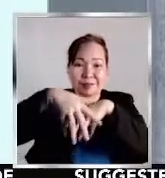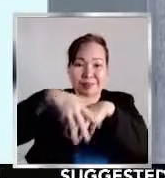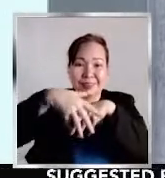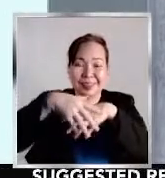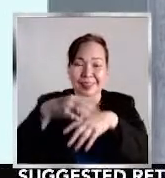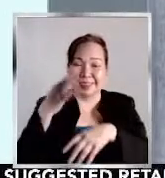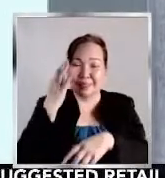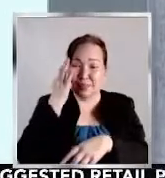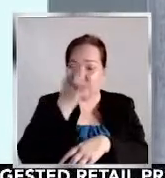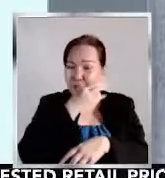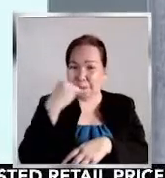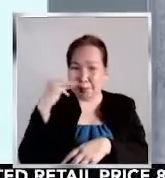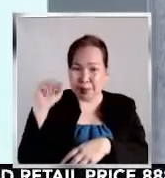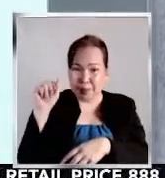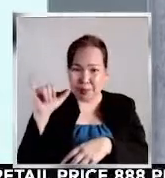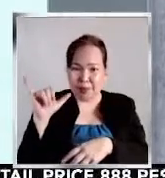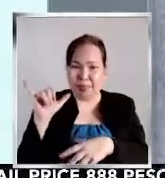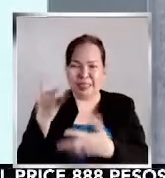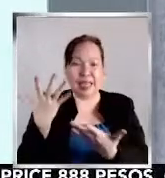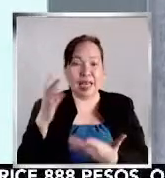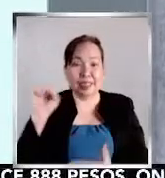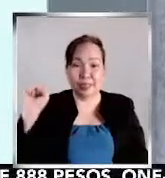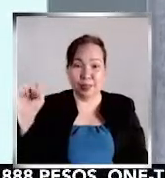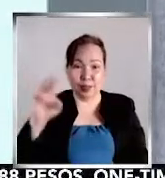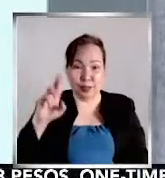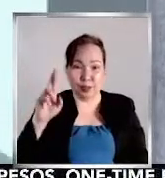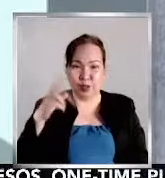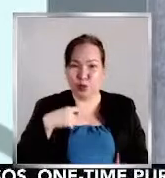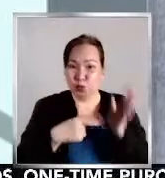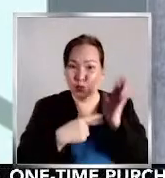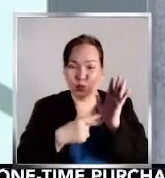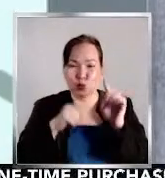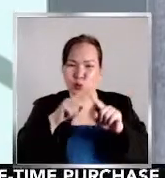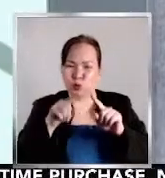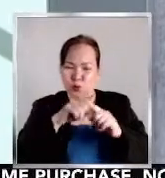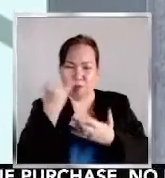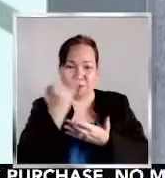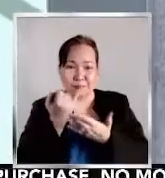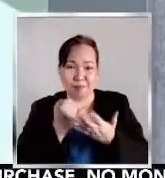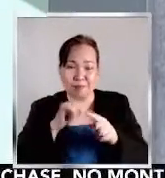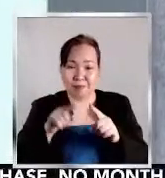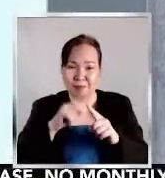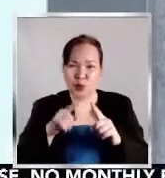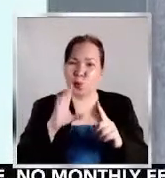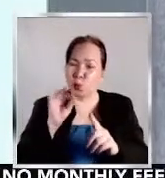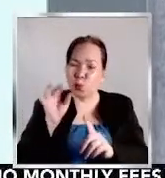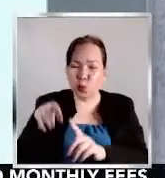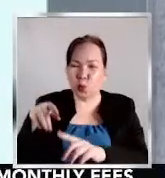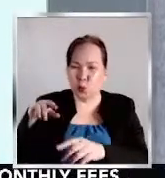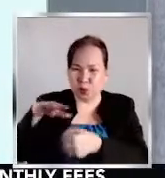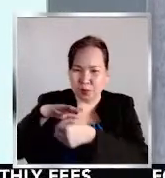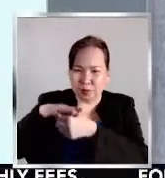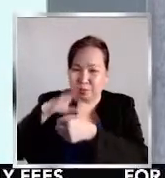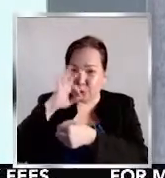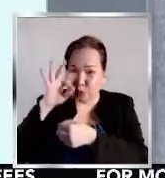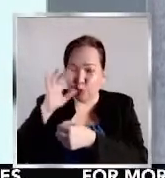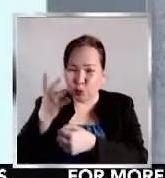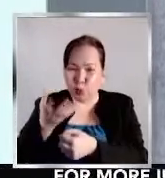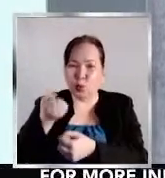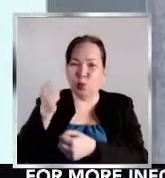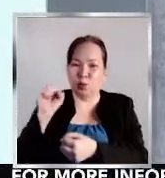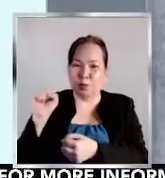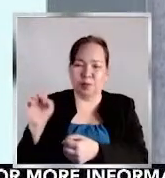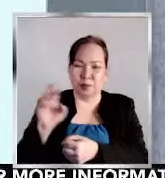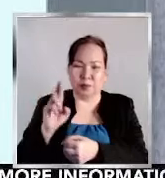ang mga gown at barong na dinisenyo ng mga local designers sa Laguna. Nakatutok si Andrew Bernardo ng GMA Regional TV,